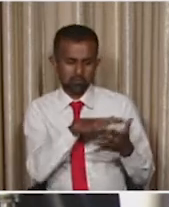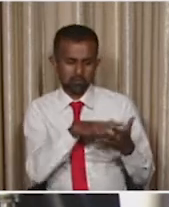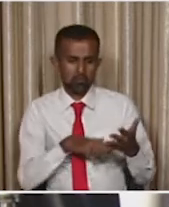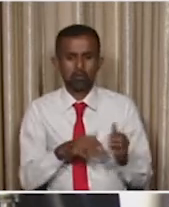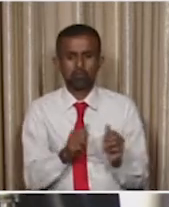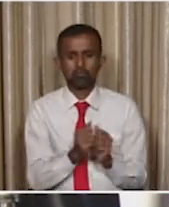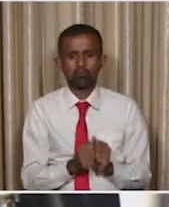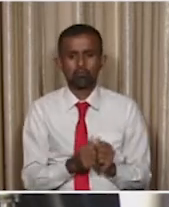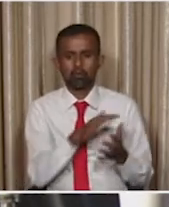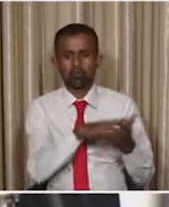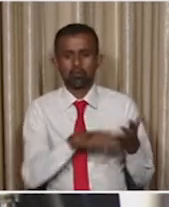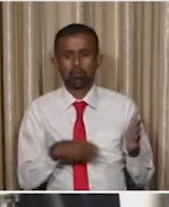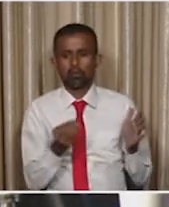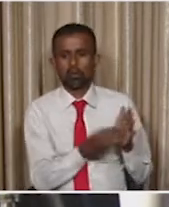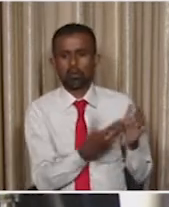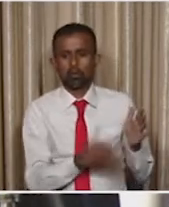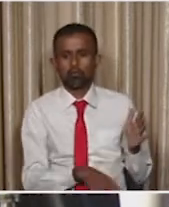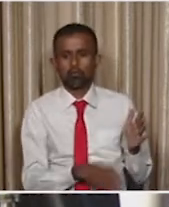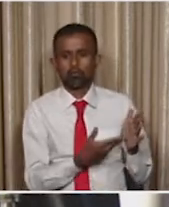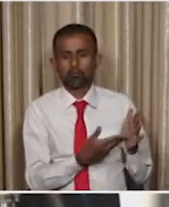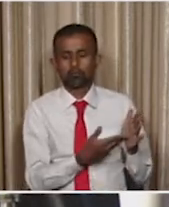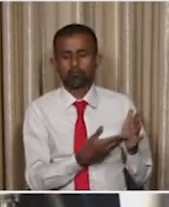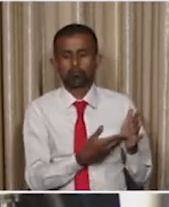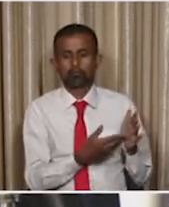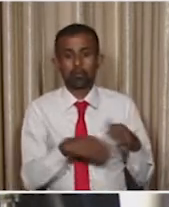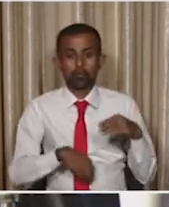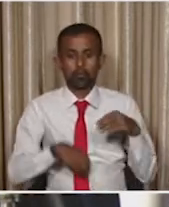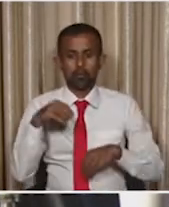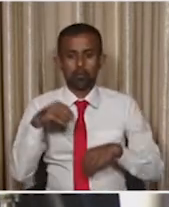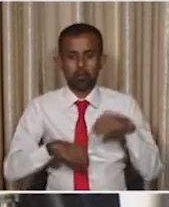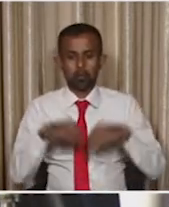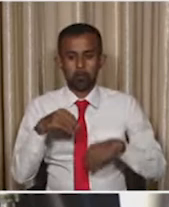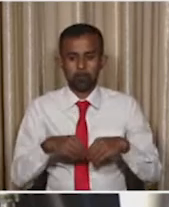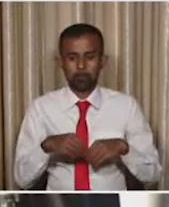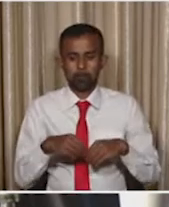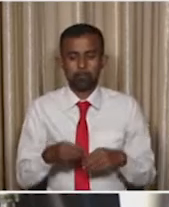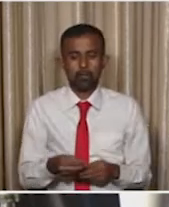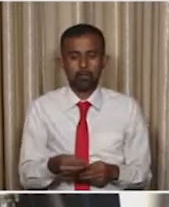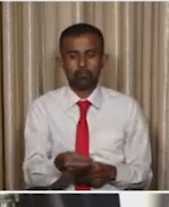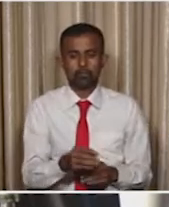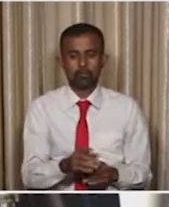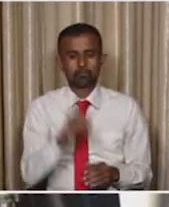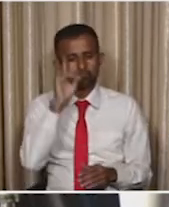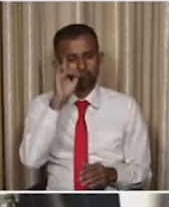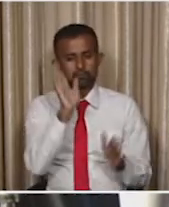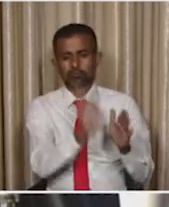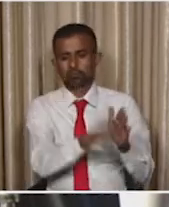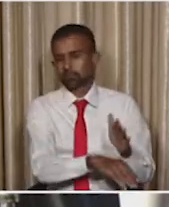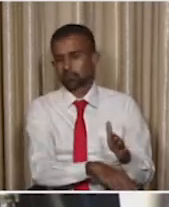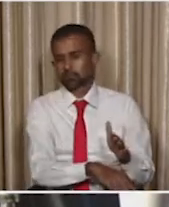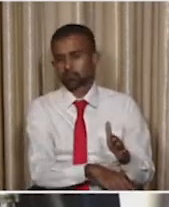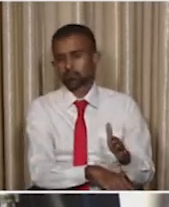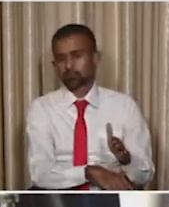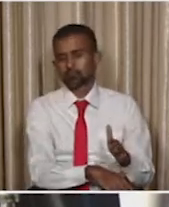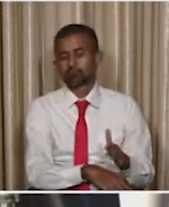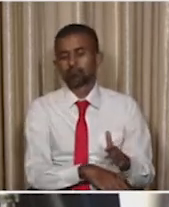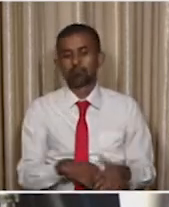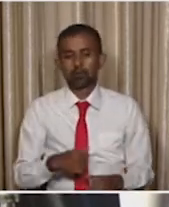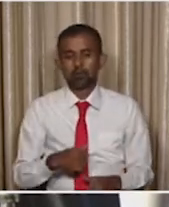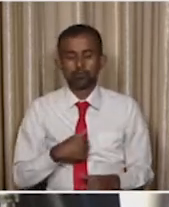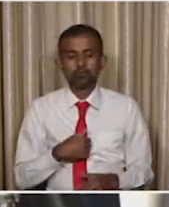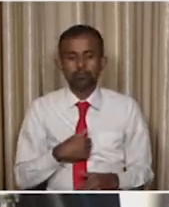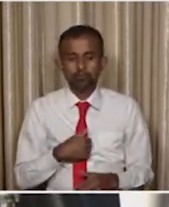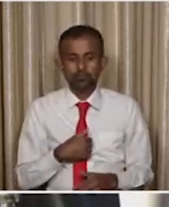தேர்தலை புறக்கணிப்பது என்ற முடிவிலே நாங்கள் உறுதியாக தொடர்ச்சியாக நாங்கள் மக்கள் மட்டத்திலே நாங்கள் கருத்துருவாக்கங்களை செய்து கொண்டிருக்கின்றோம்